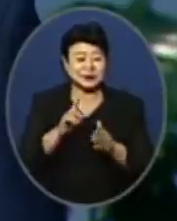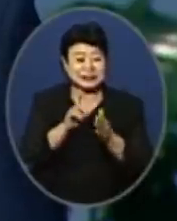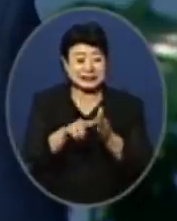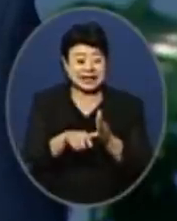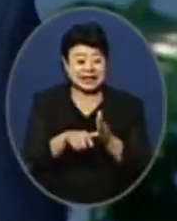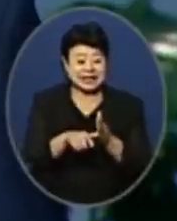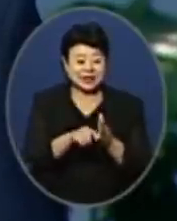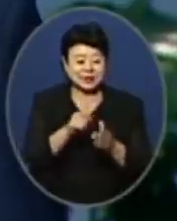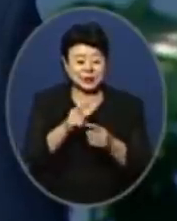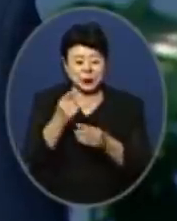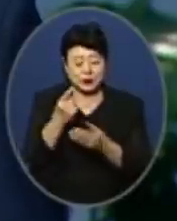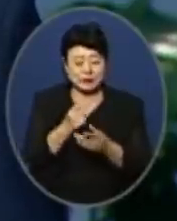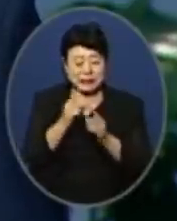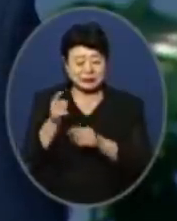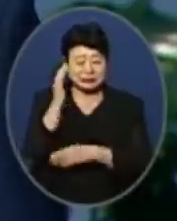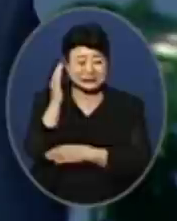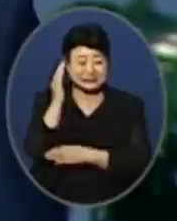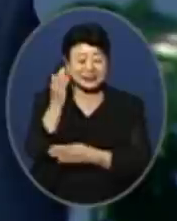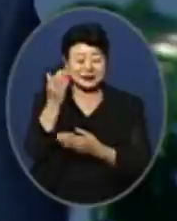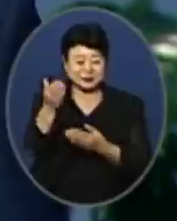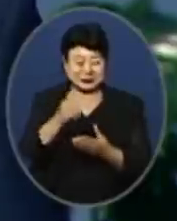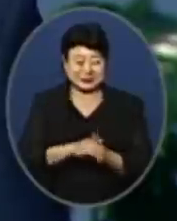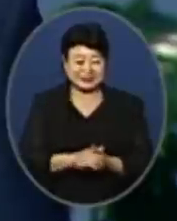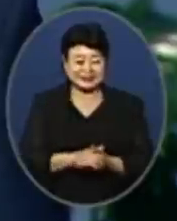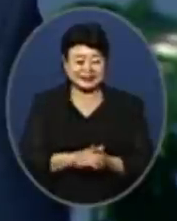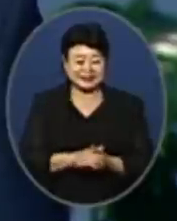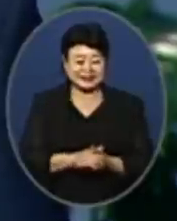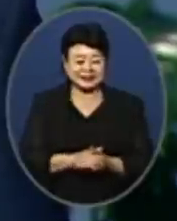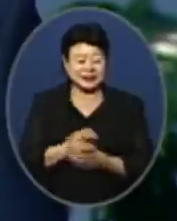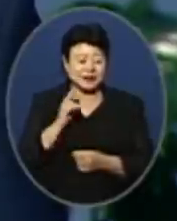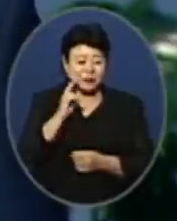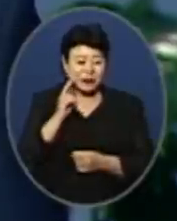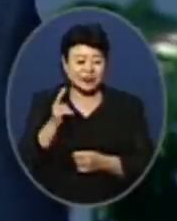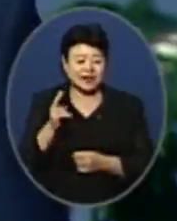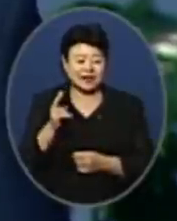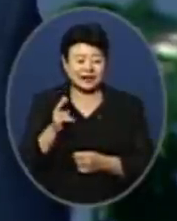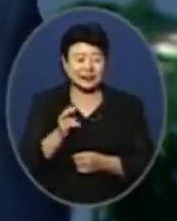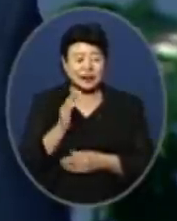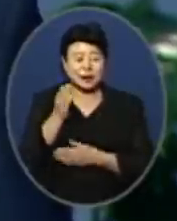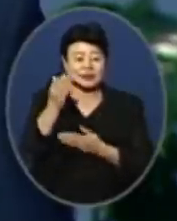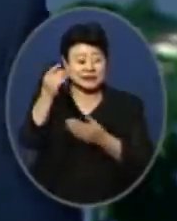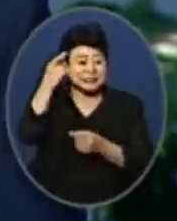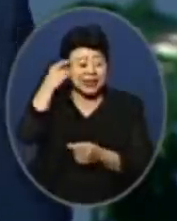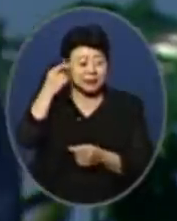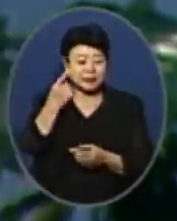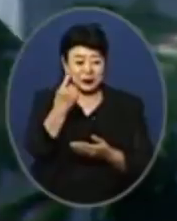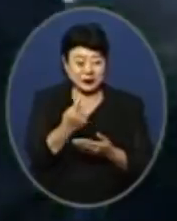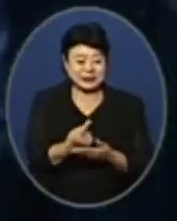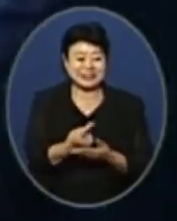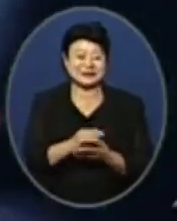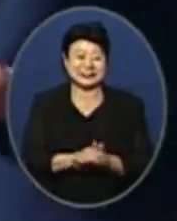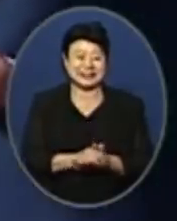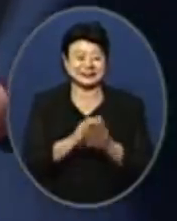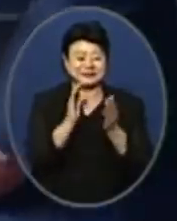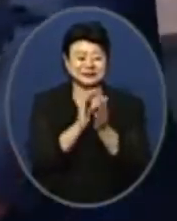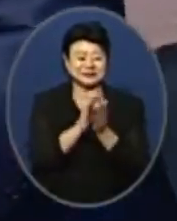시간에 우리 교회에 와서 말씀을 증거해 주심으로 굉장히 영광스럽게 생각합니다. 이제 나오시겠습니다.